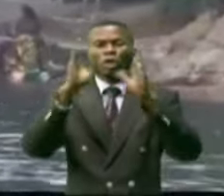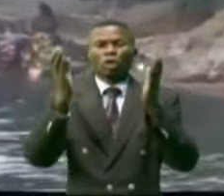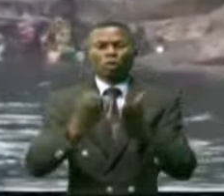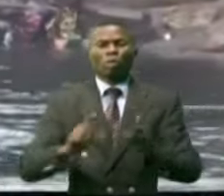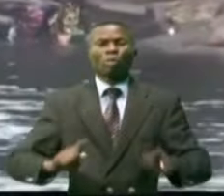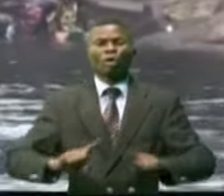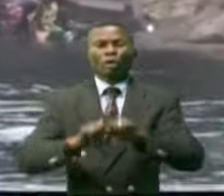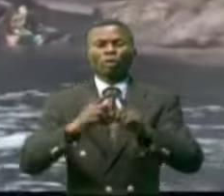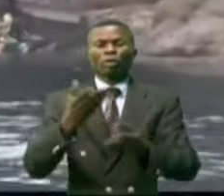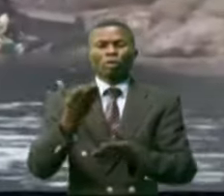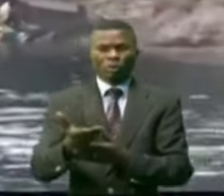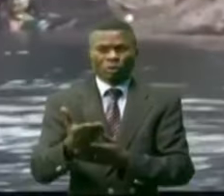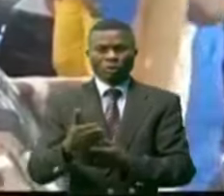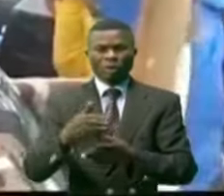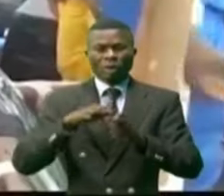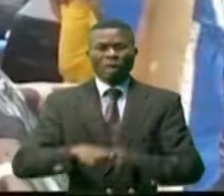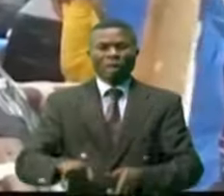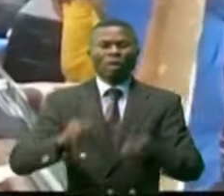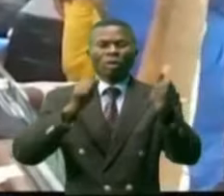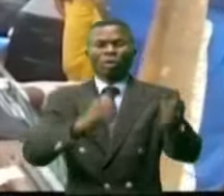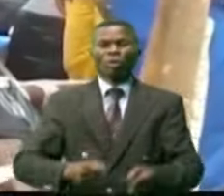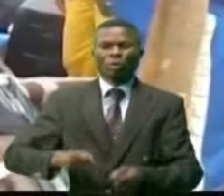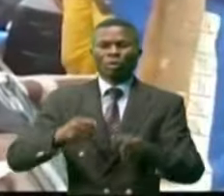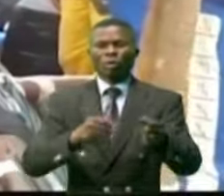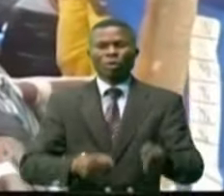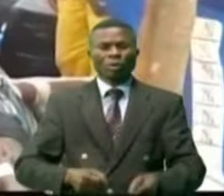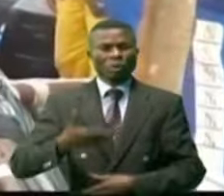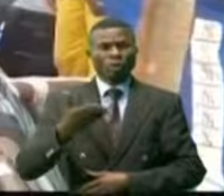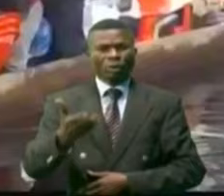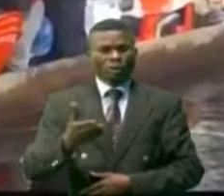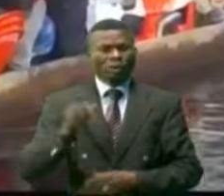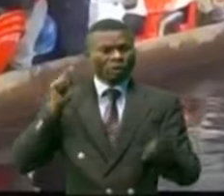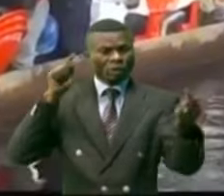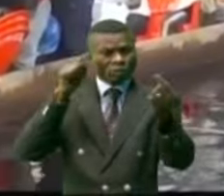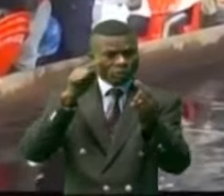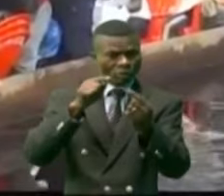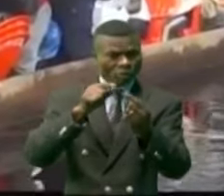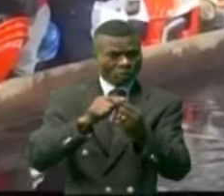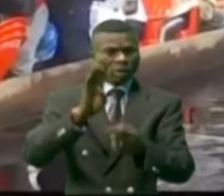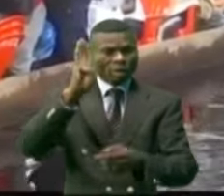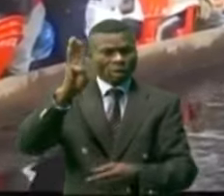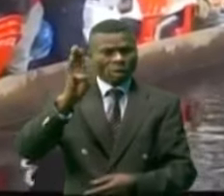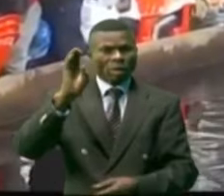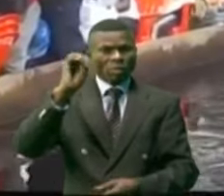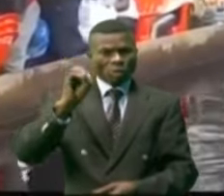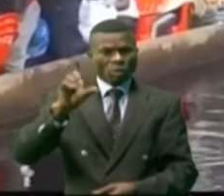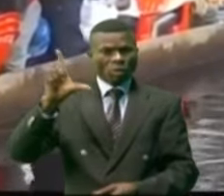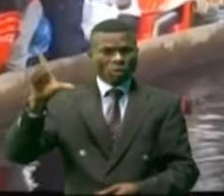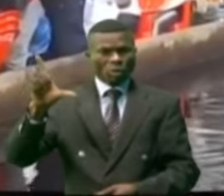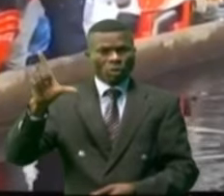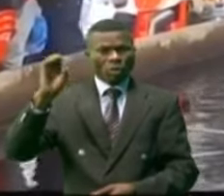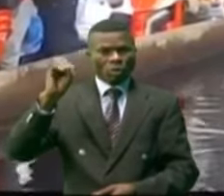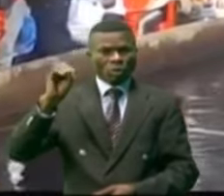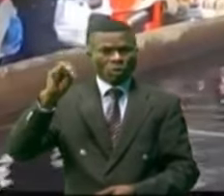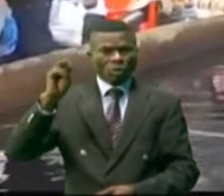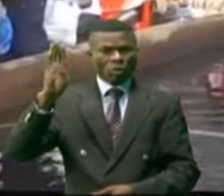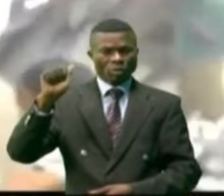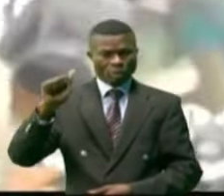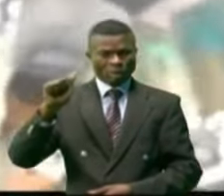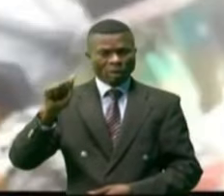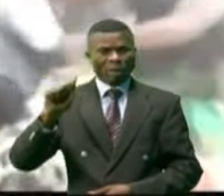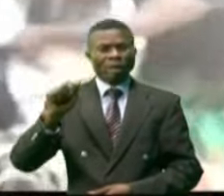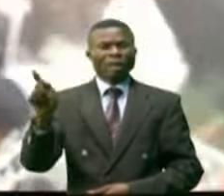s'est embarqué dans un convoi de pirogues motorisées, destination Bolomba, chef-lieu du territoire qui porte le même